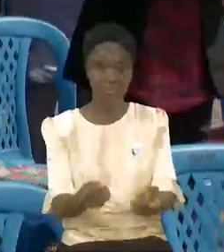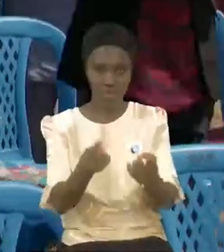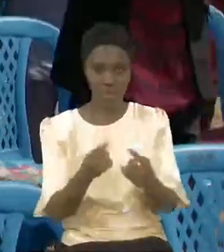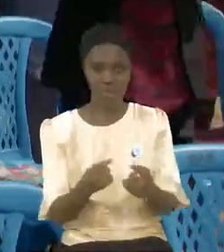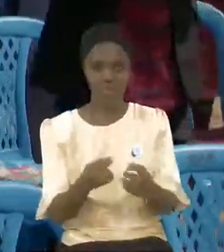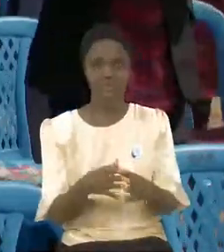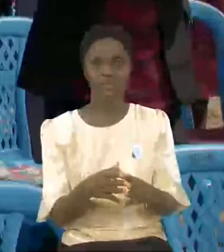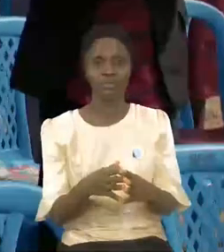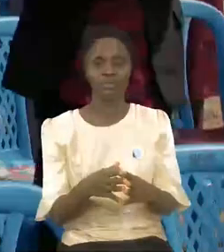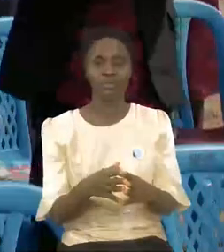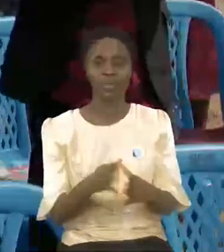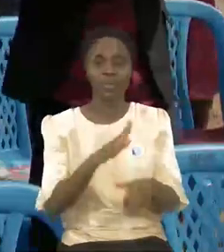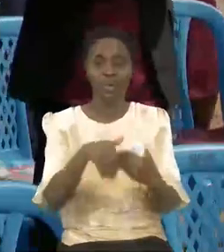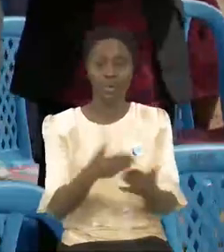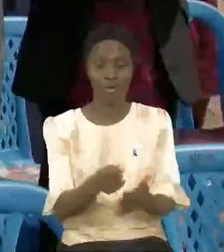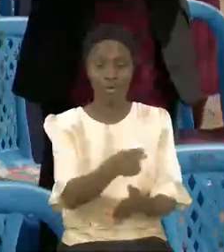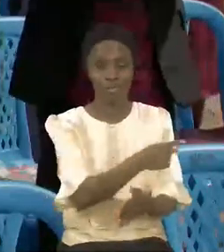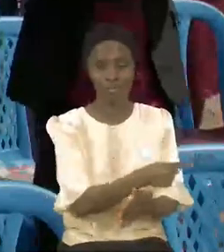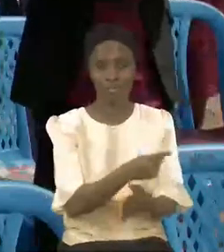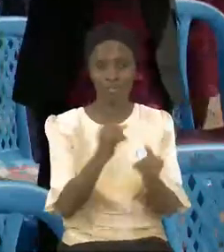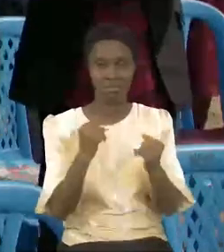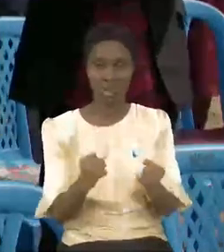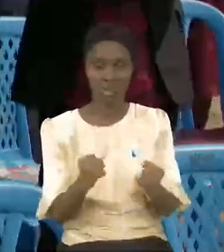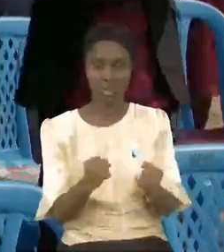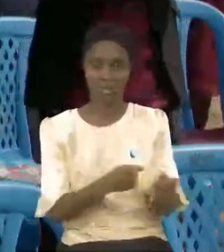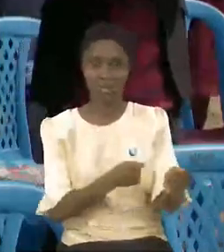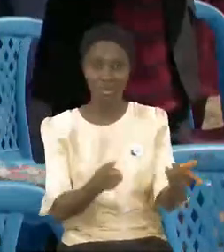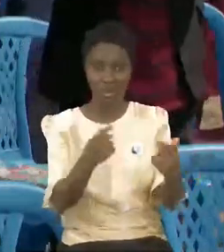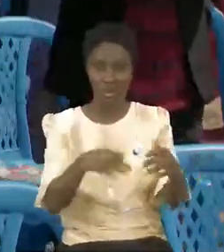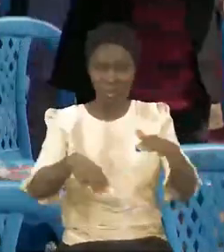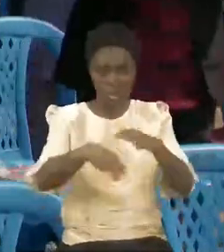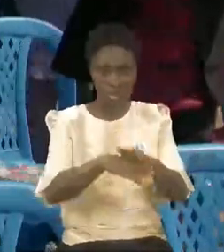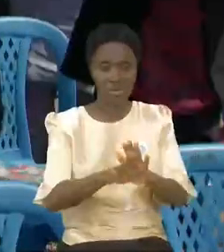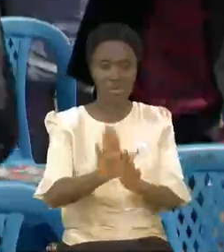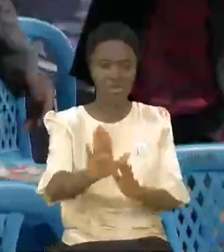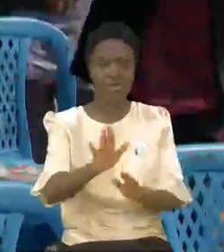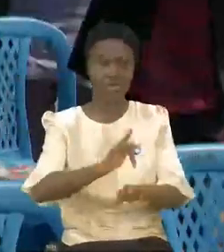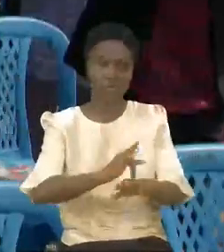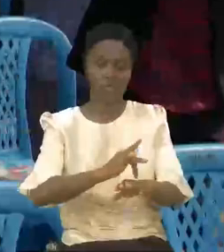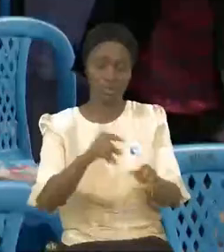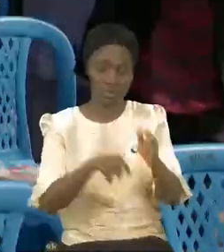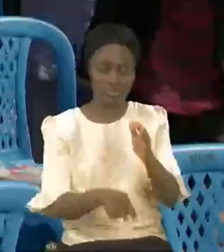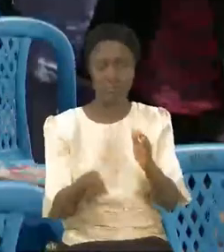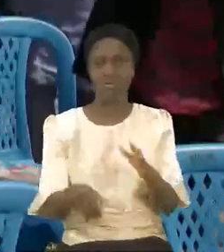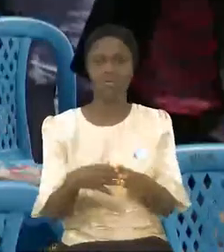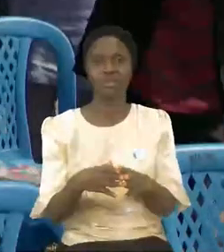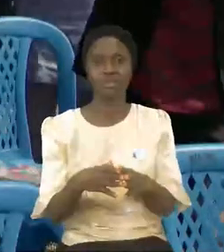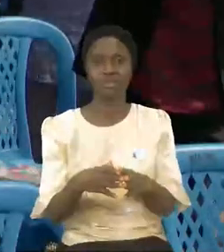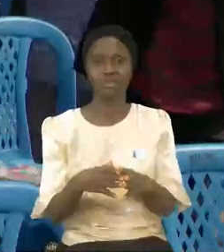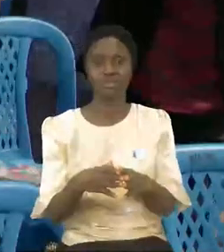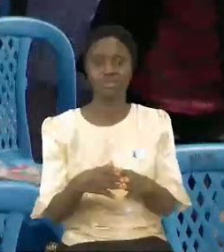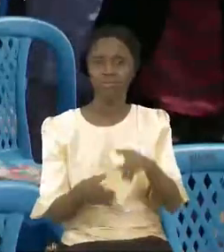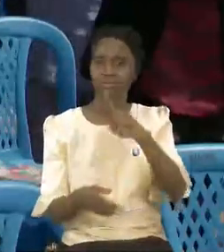prière pour obtenir votre possession. Que les choses là soient, les choses mauvaises soient sous vos pieds. Est-ce que vous êtes justifié avec